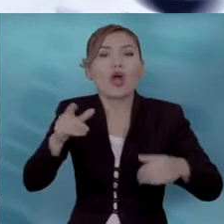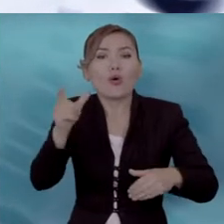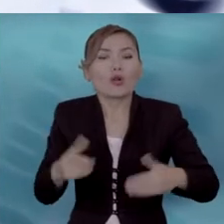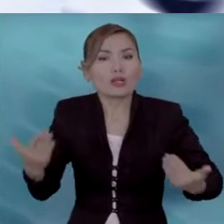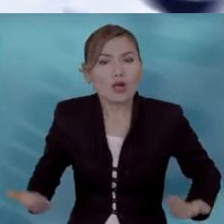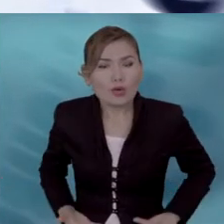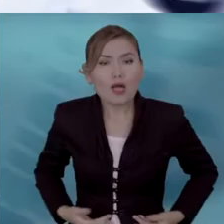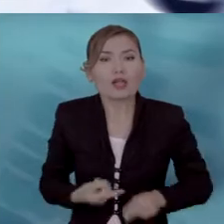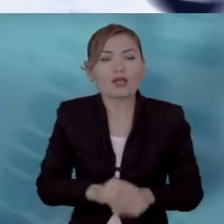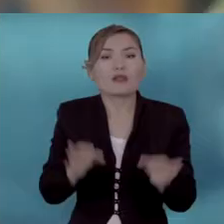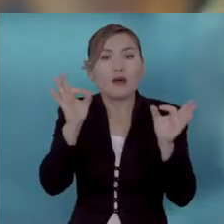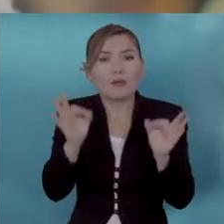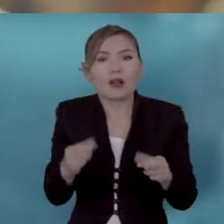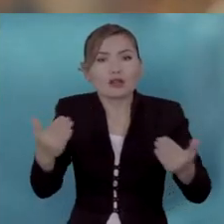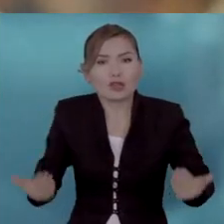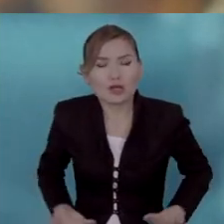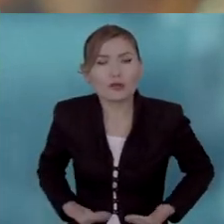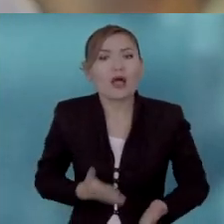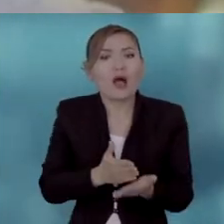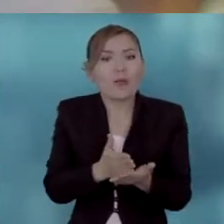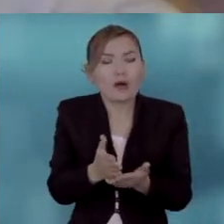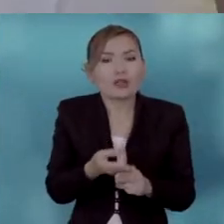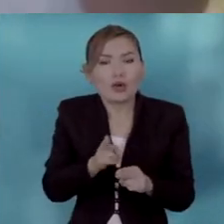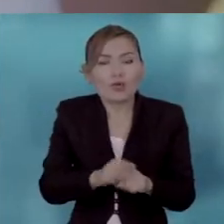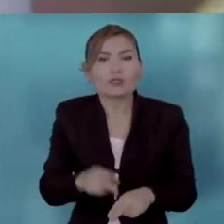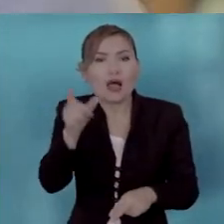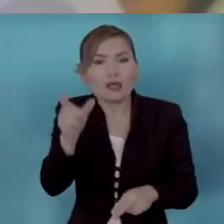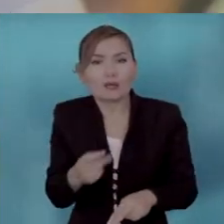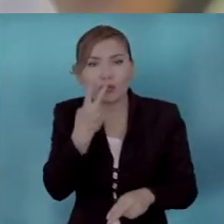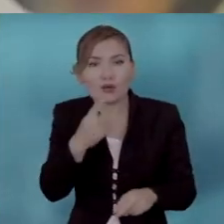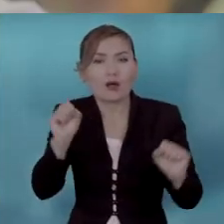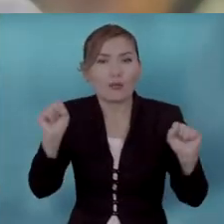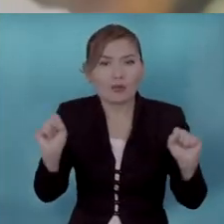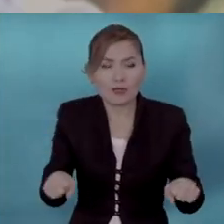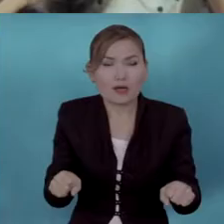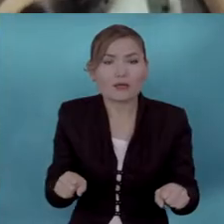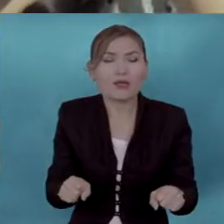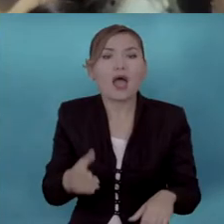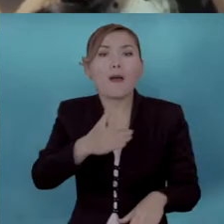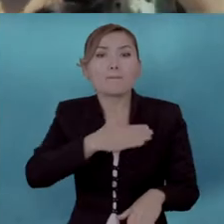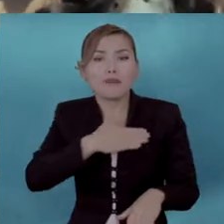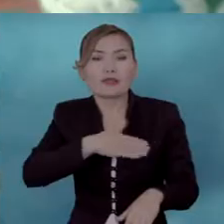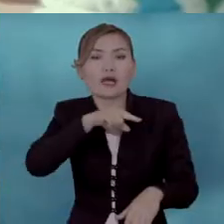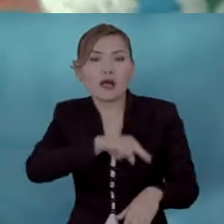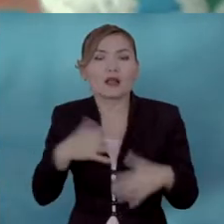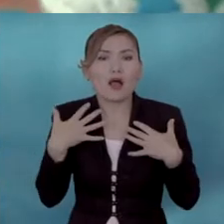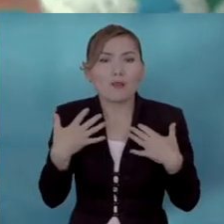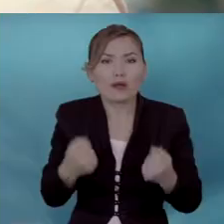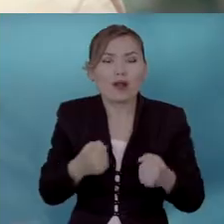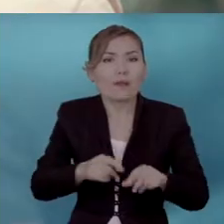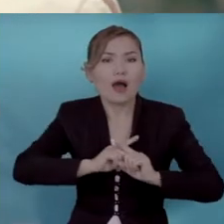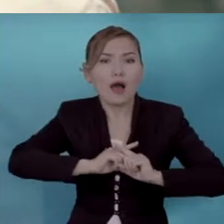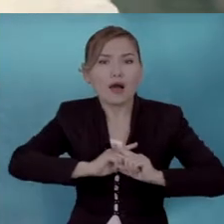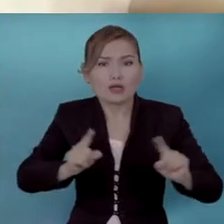мақсатын айқындаған, өз эмоцияларын басқара алатын адамның бойынан көруге болады. Менталдық салауатты қоғамның айрықша